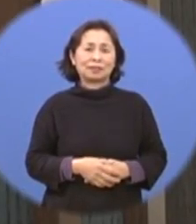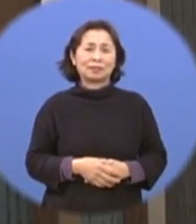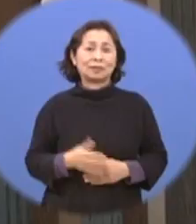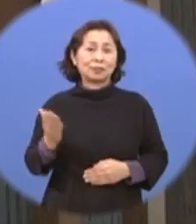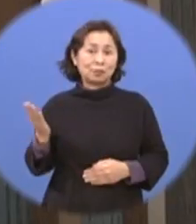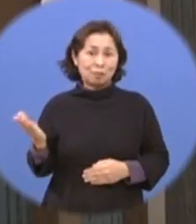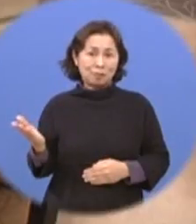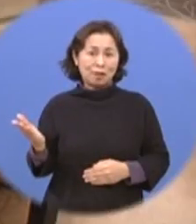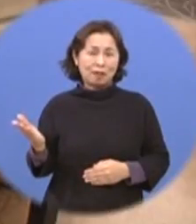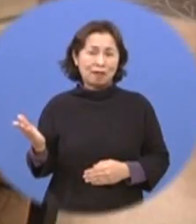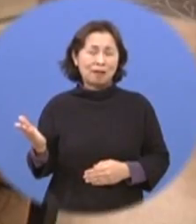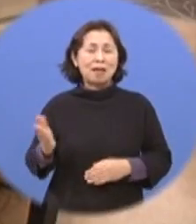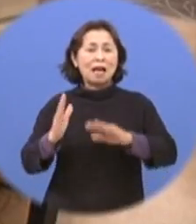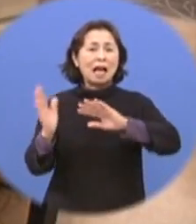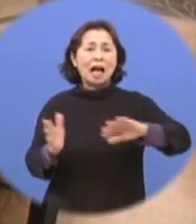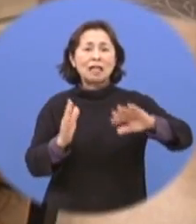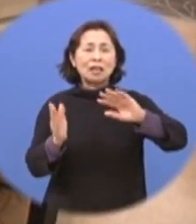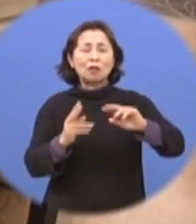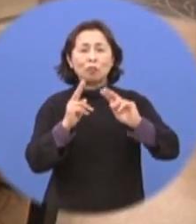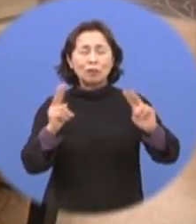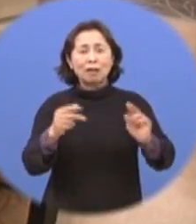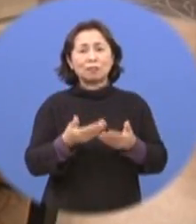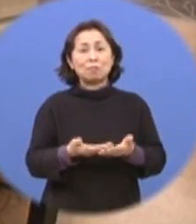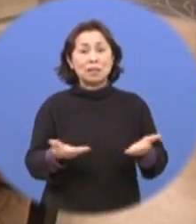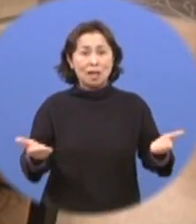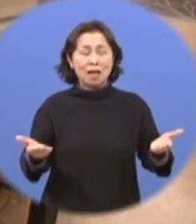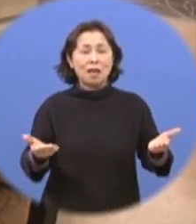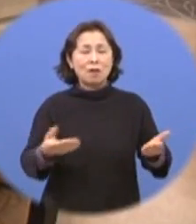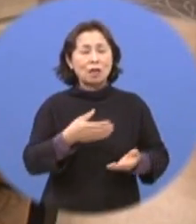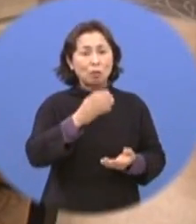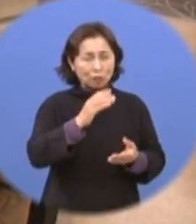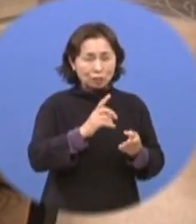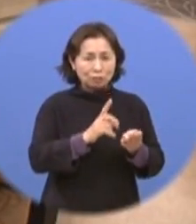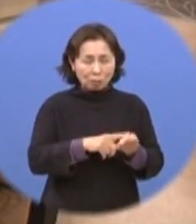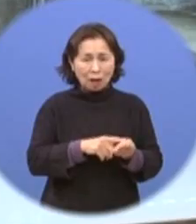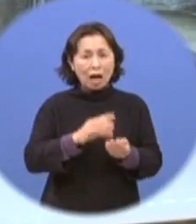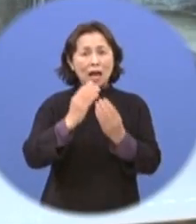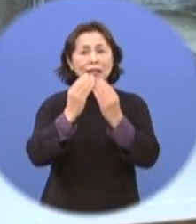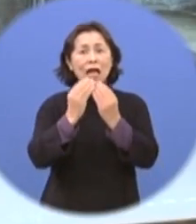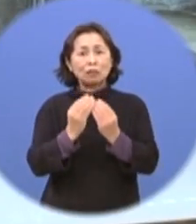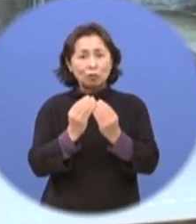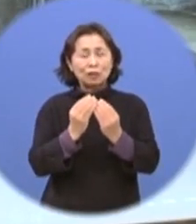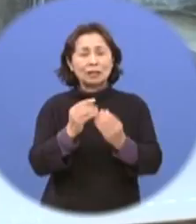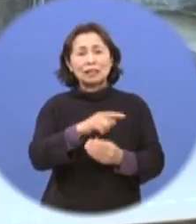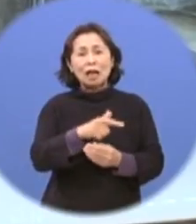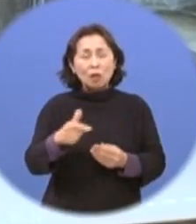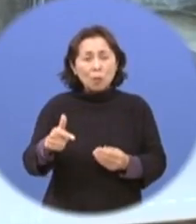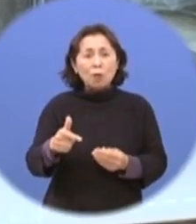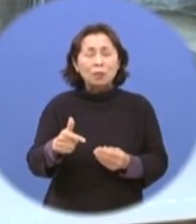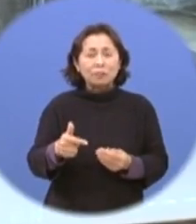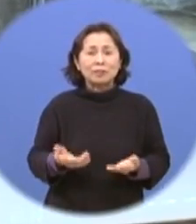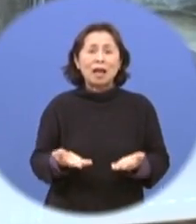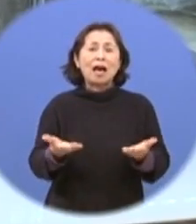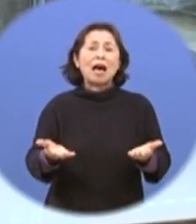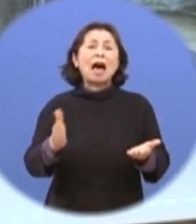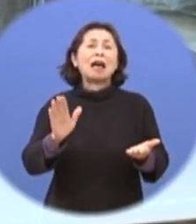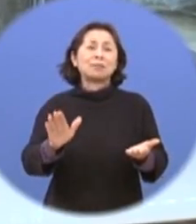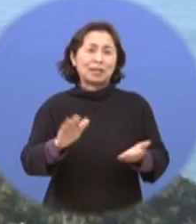使いカフェ風の歌ではドリンクはもちろんサンドウィッチなどの軽食も提供しています